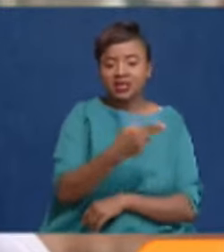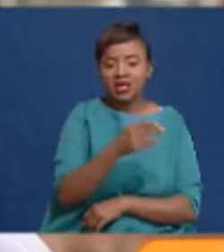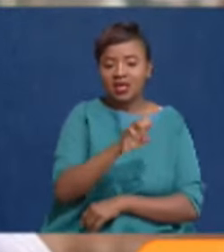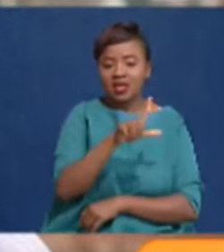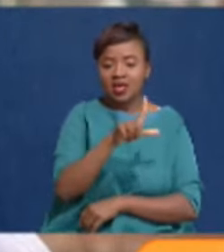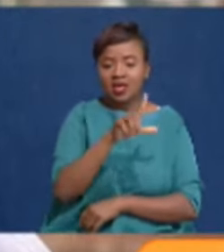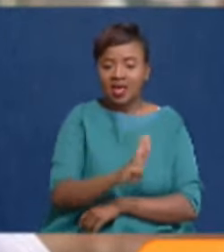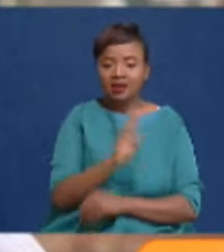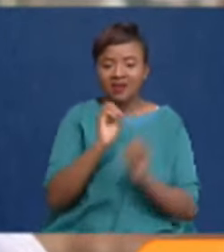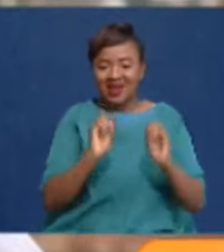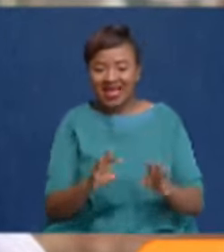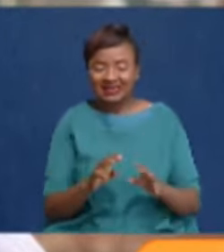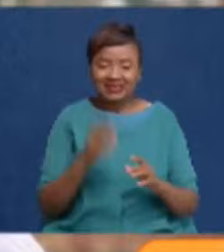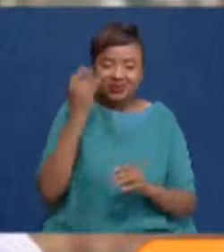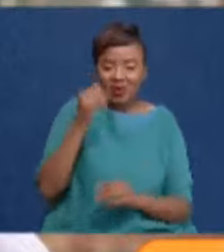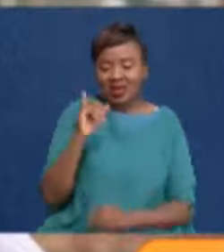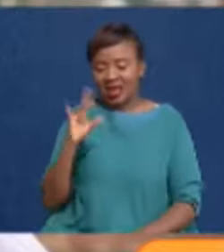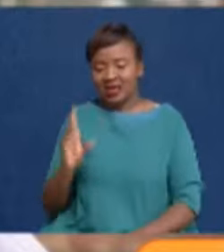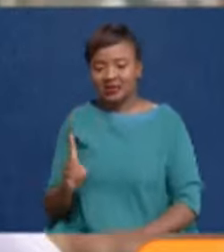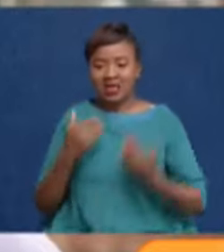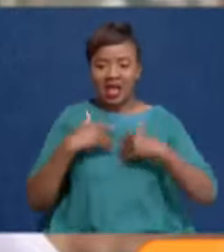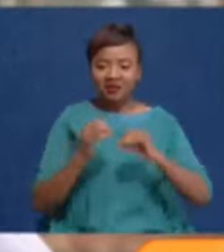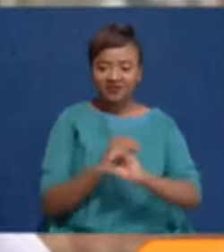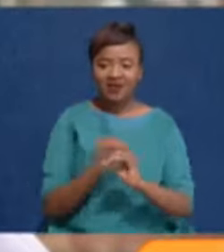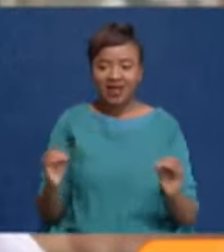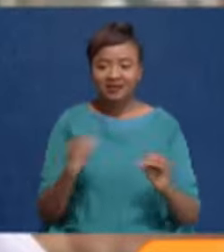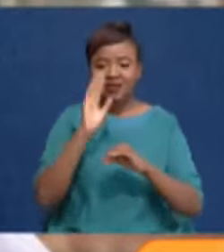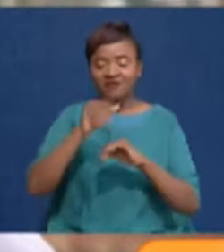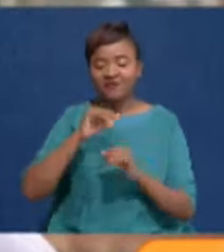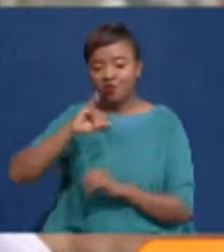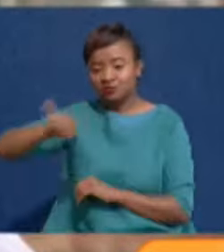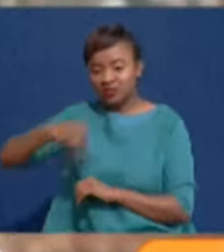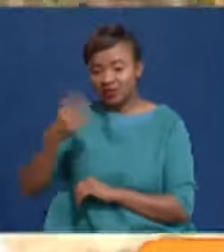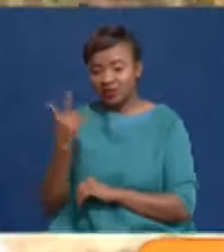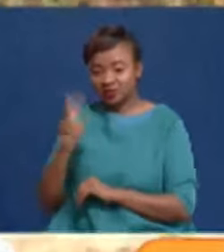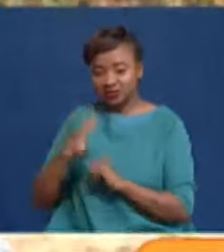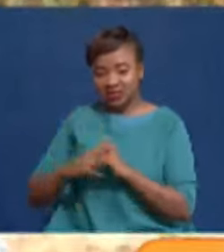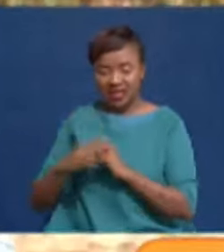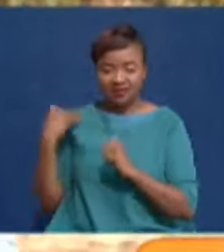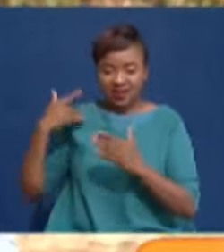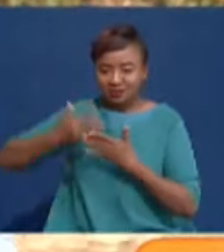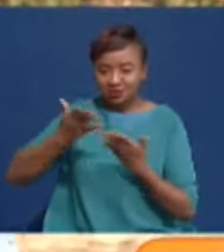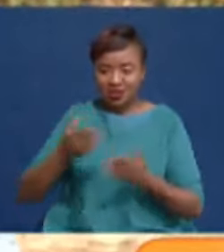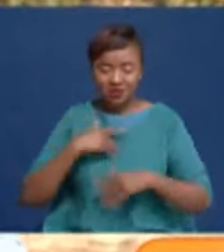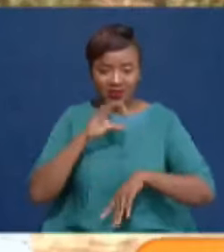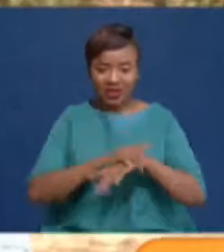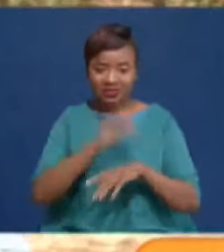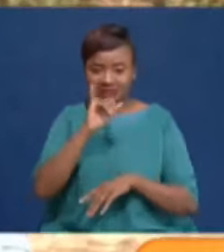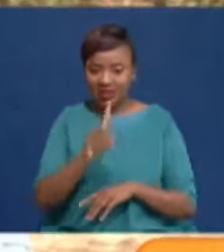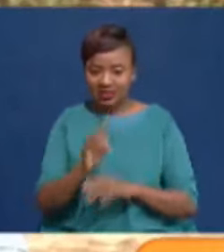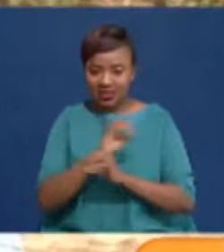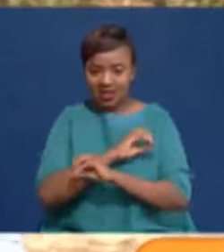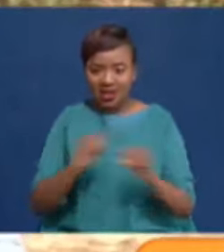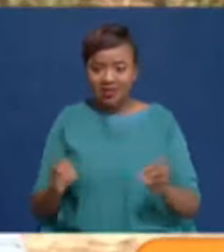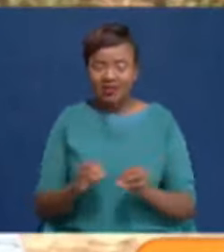lipa school fees yangu, so inanisumbua up to now since January 29th sina ID. Tulikuwa nataka kama atapata hiyo namba ya rating card yenye